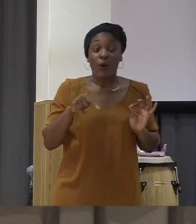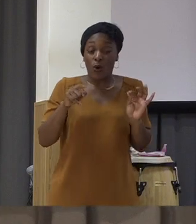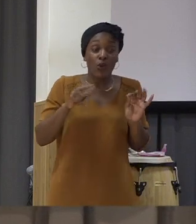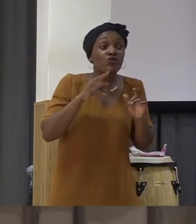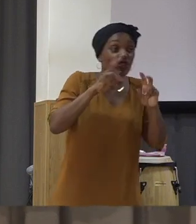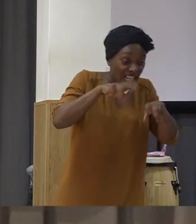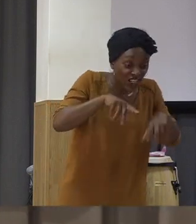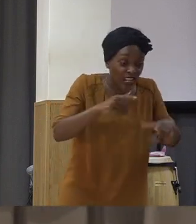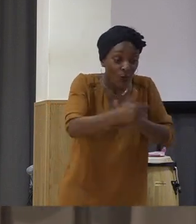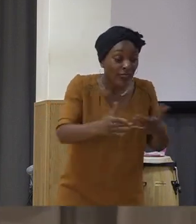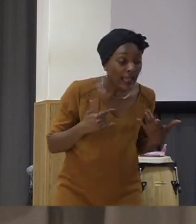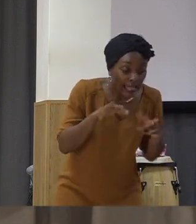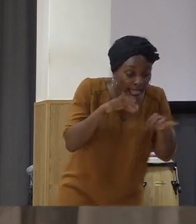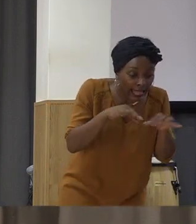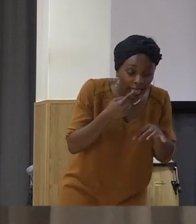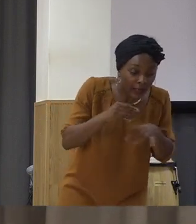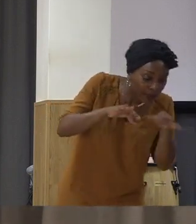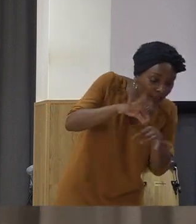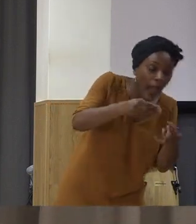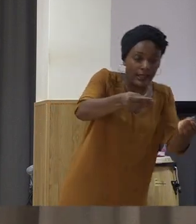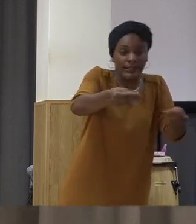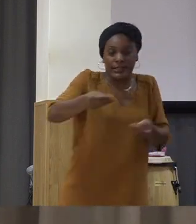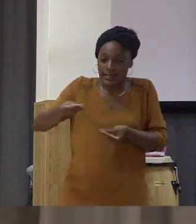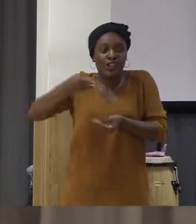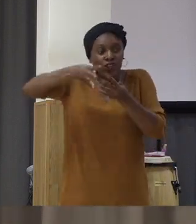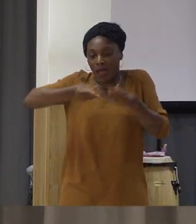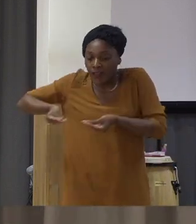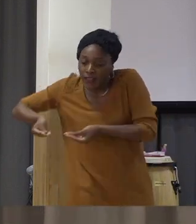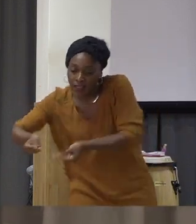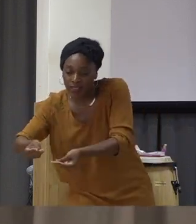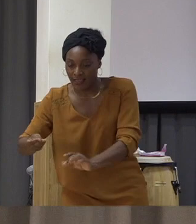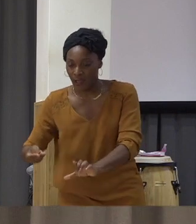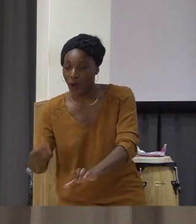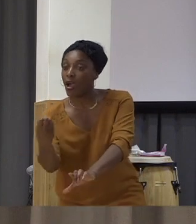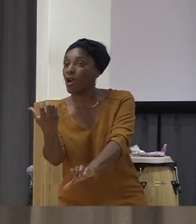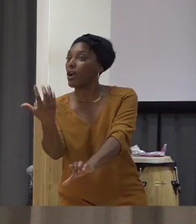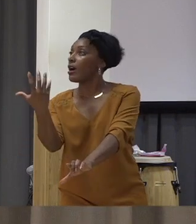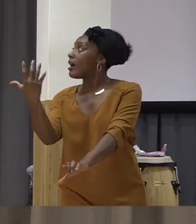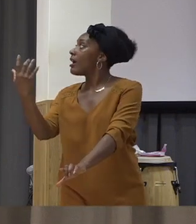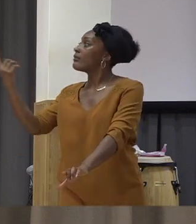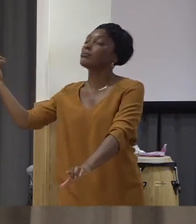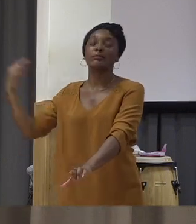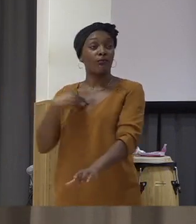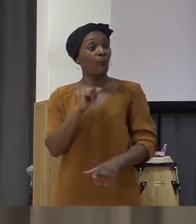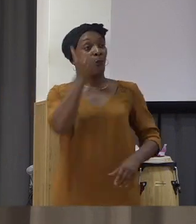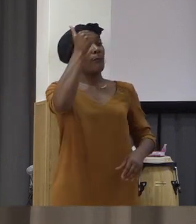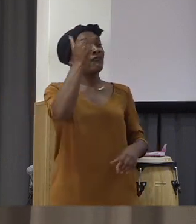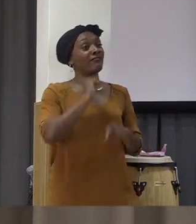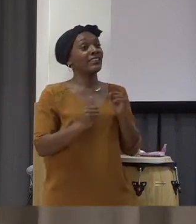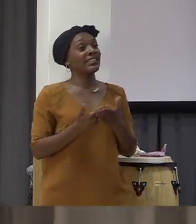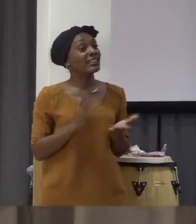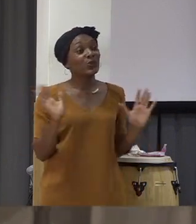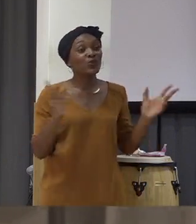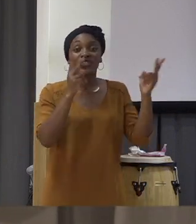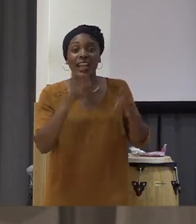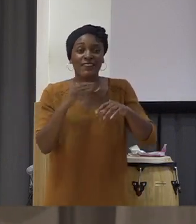dans la petite boîte et les projeter à l'écran. Ça a été mon premier travail à l'église. Je projetais les chants. C'est tout, j'arrivais, je